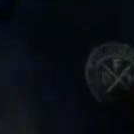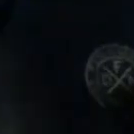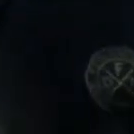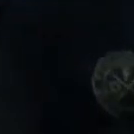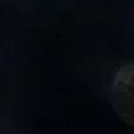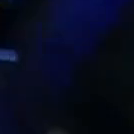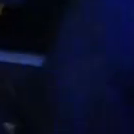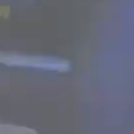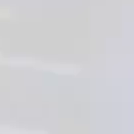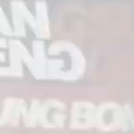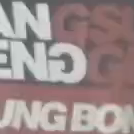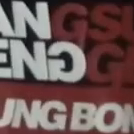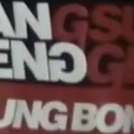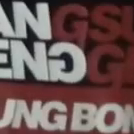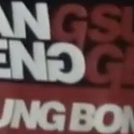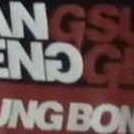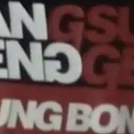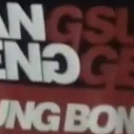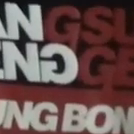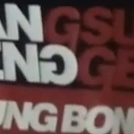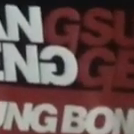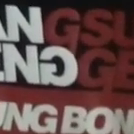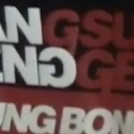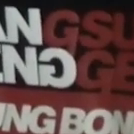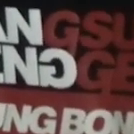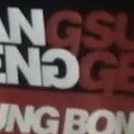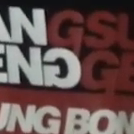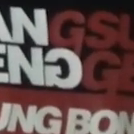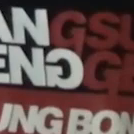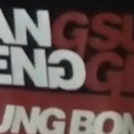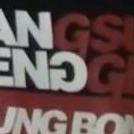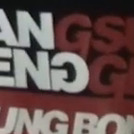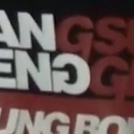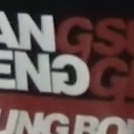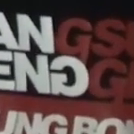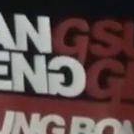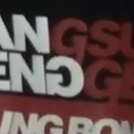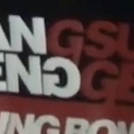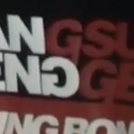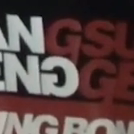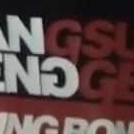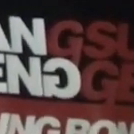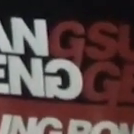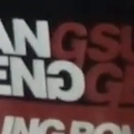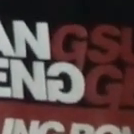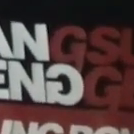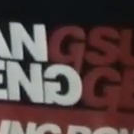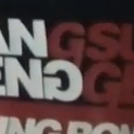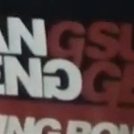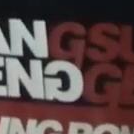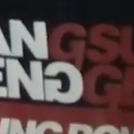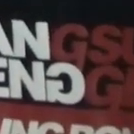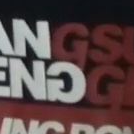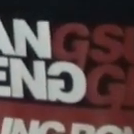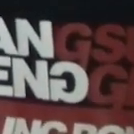7 orang, satu keluarga. Jadi kalau kelebihan muatan atau tidak nanti akan kita cek kembali. Namun yang jelas memang karena